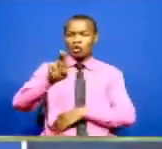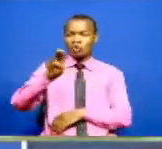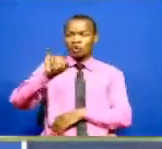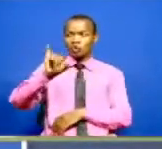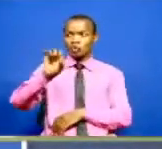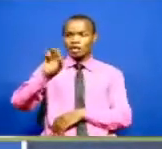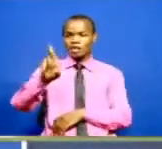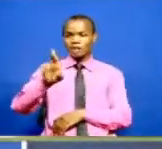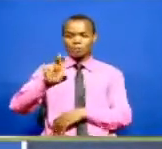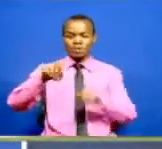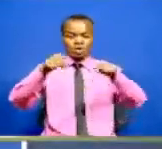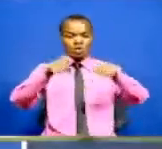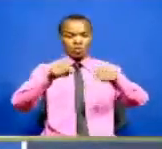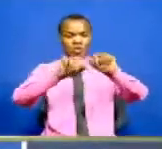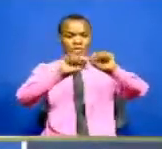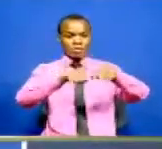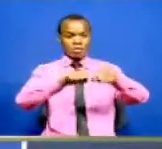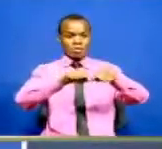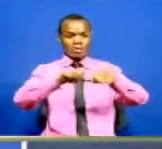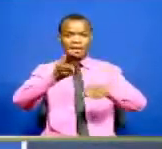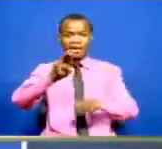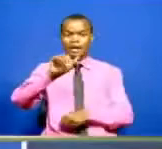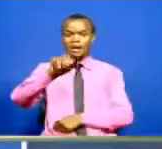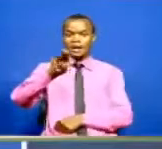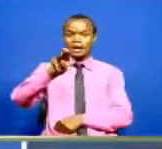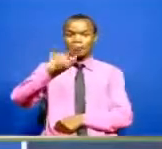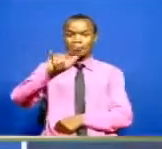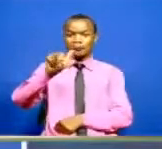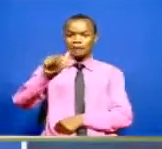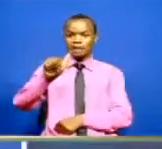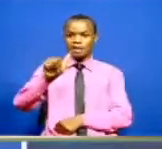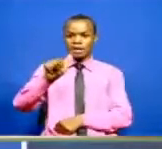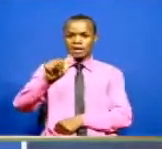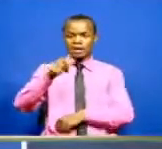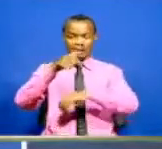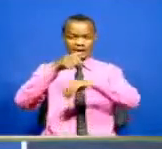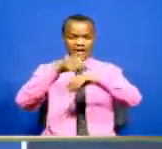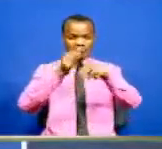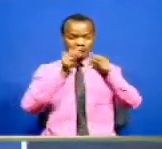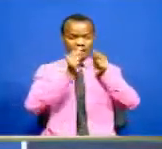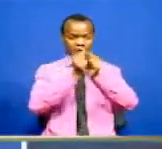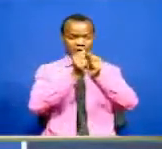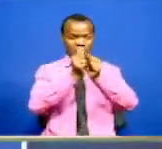Namibia itachuana na Jamhuri ya Afrika ya Kati baadaye leo usiku kuanzia saa 4 usiku.